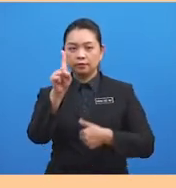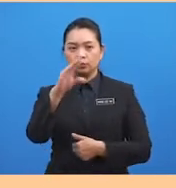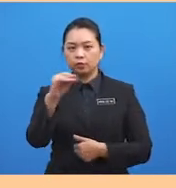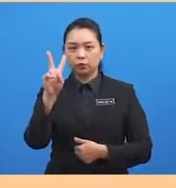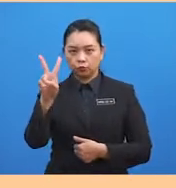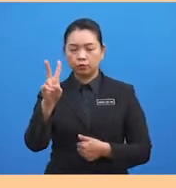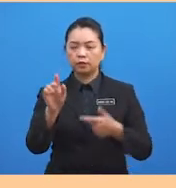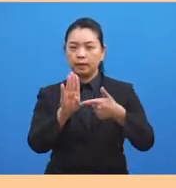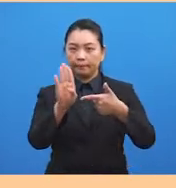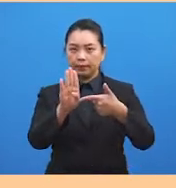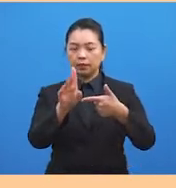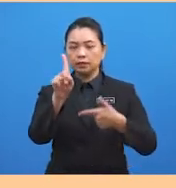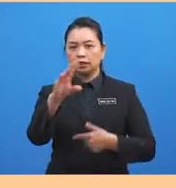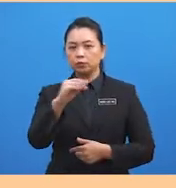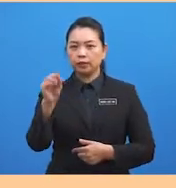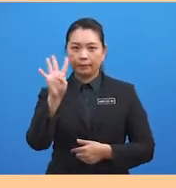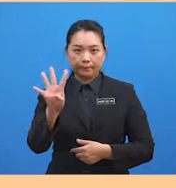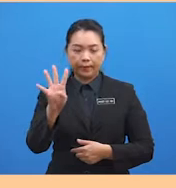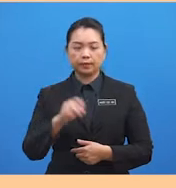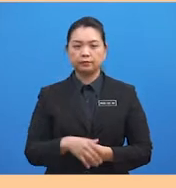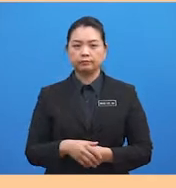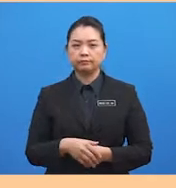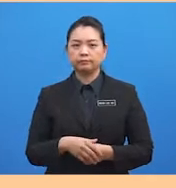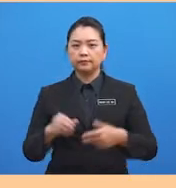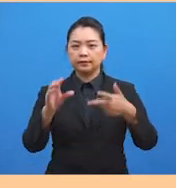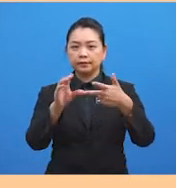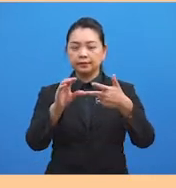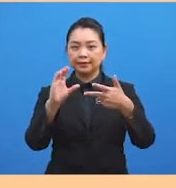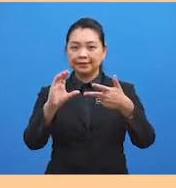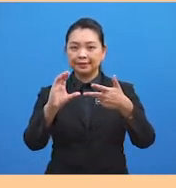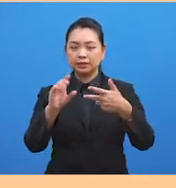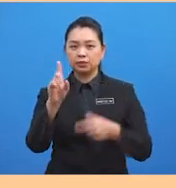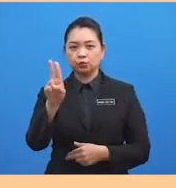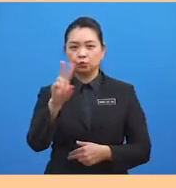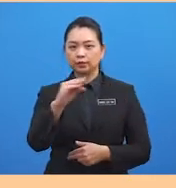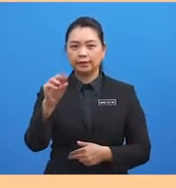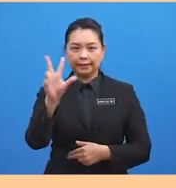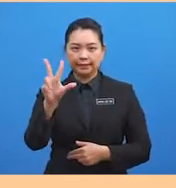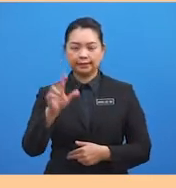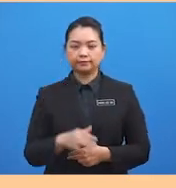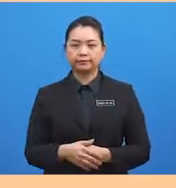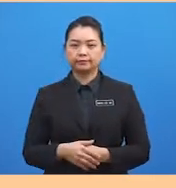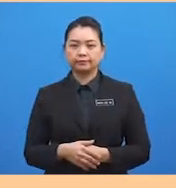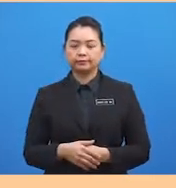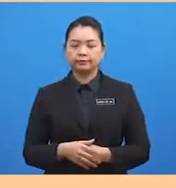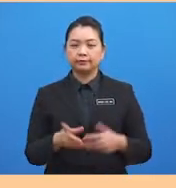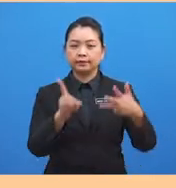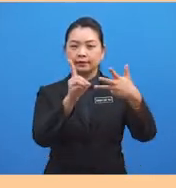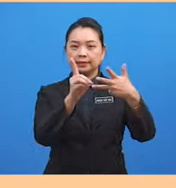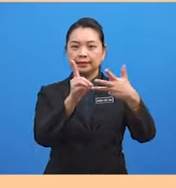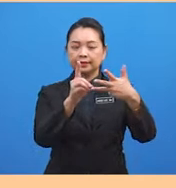B. 1 dan 4. C. 2 dan 3.